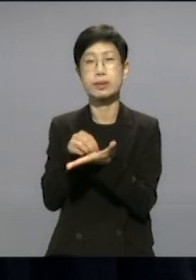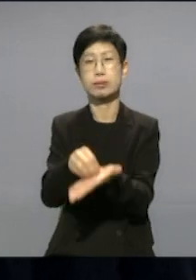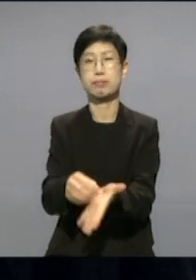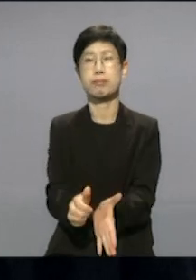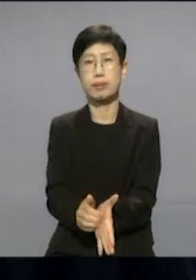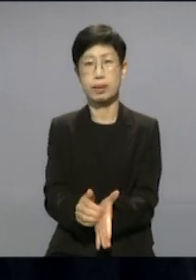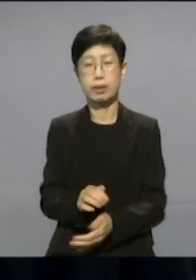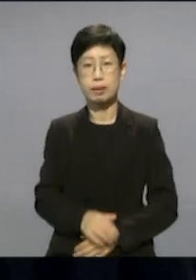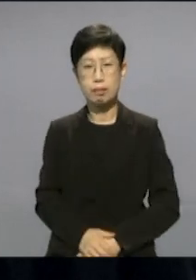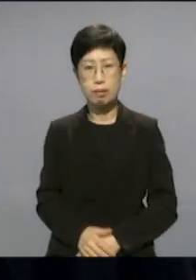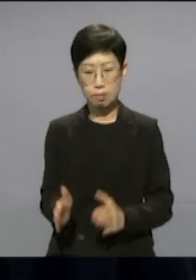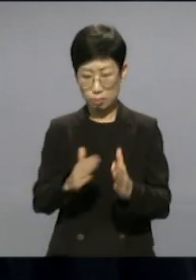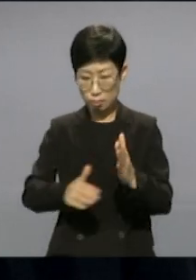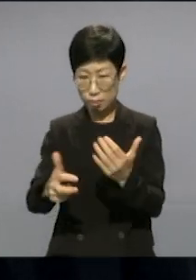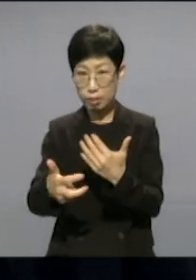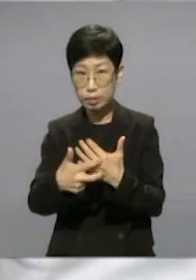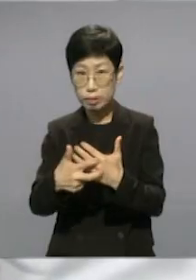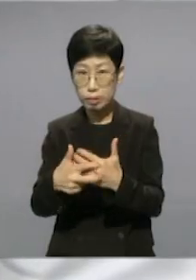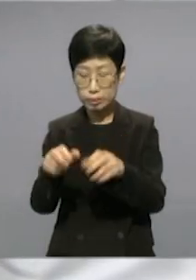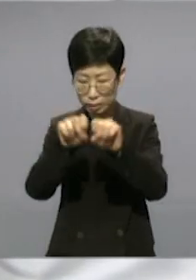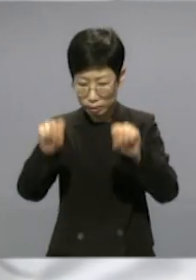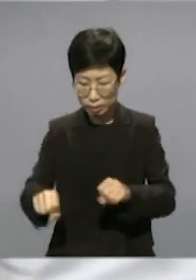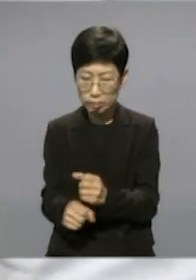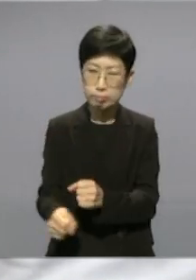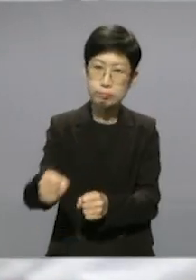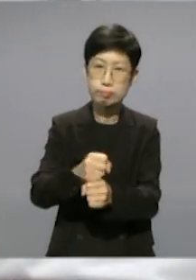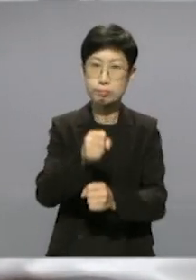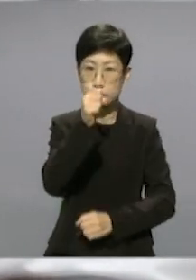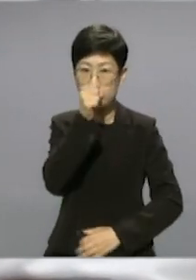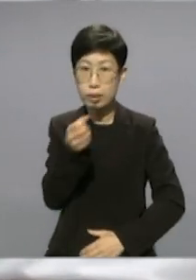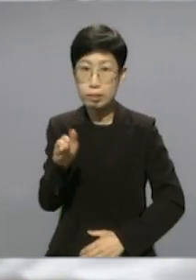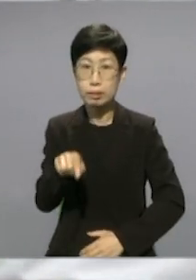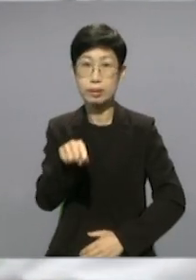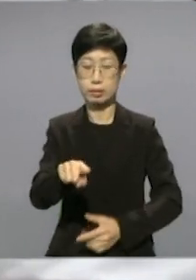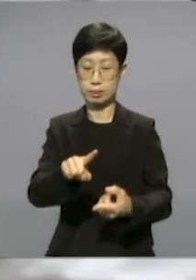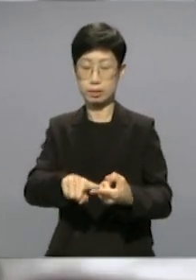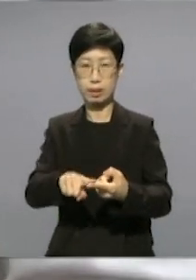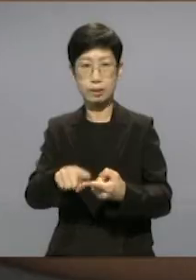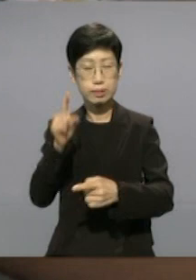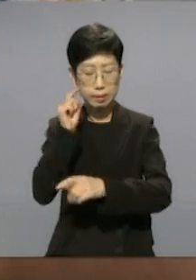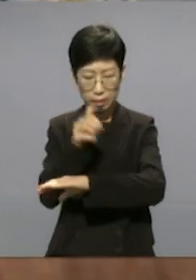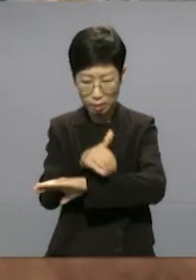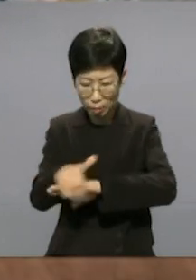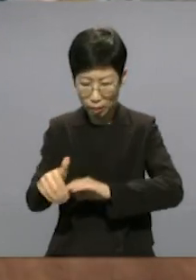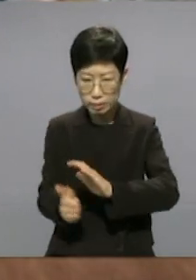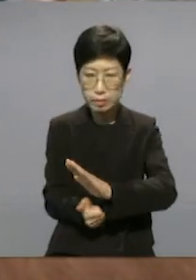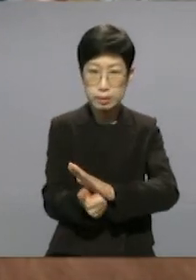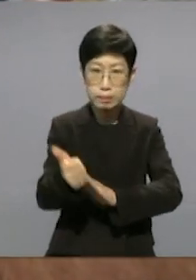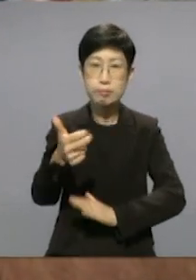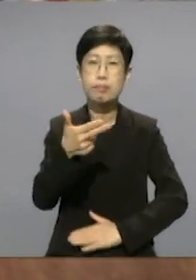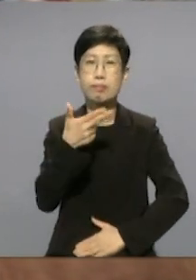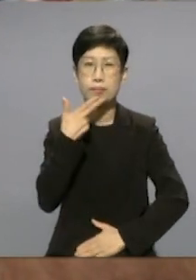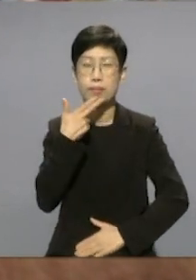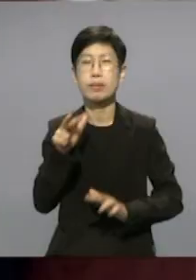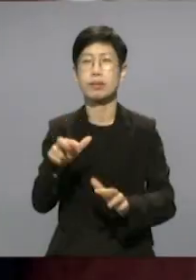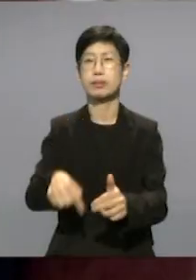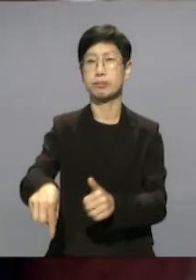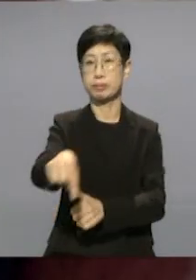결국 공공의료 시스템을 재건하는 것이 회복이지만 아직 그에 대한 어떤 계획이나 희망은 보이지 않고 있습니다